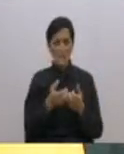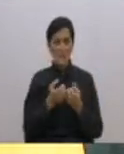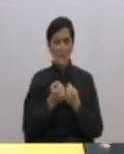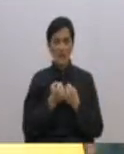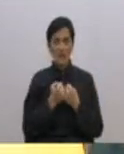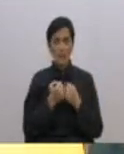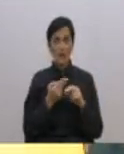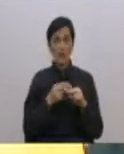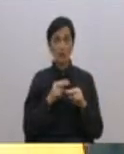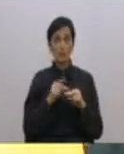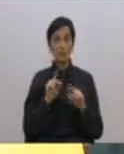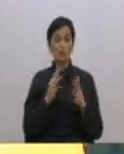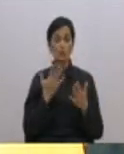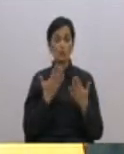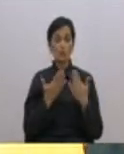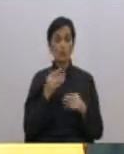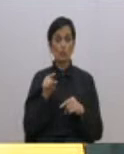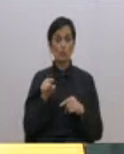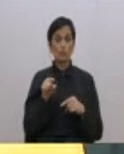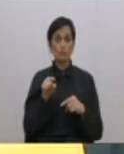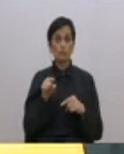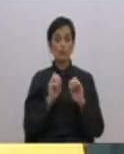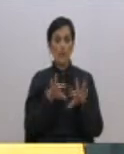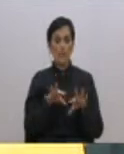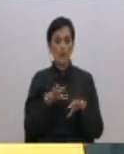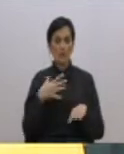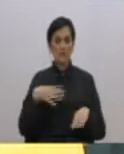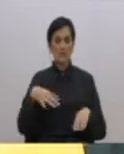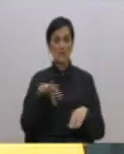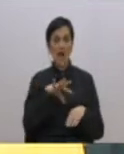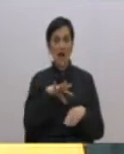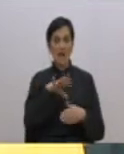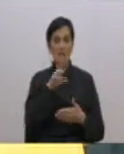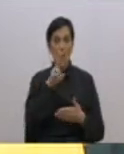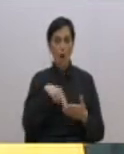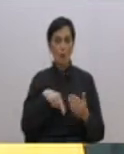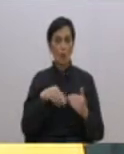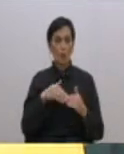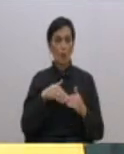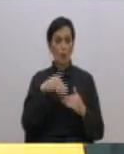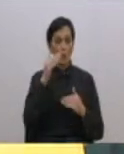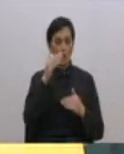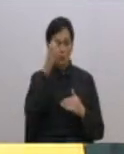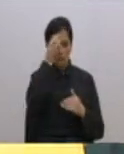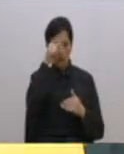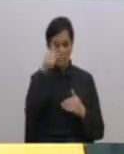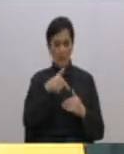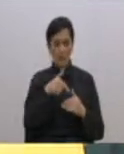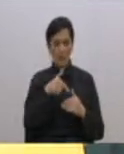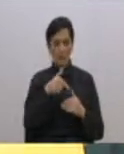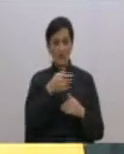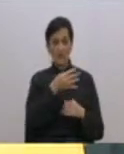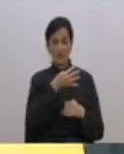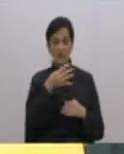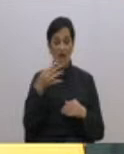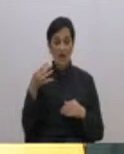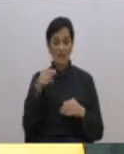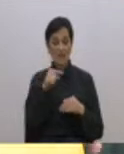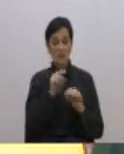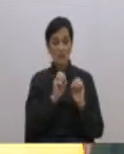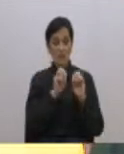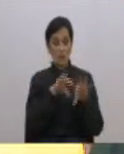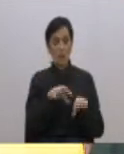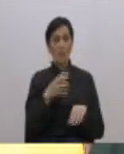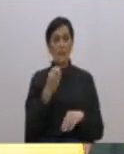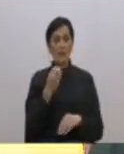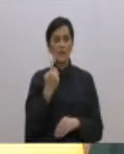იმ შემთხვევაში, რა თქმა უნდა, თუ ის ჩააბარებს ავტორიზებულ უმაღლეს საგანმანათლებლო დაწესებულებაში. Ამასთანავე აქ არის კიდევ